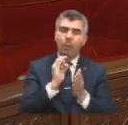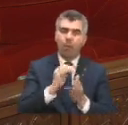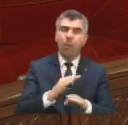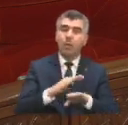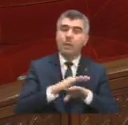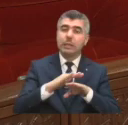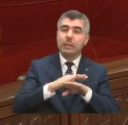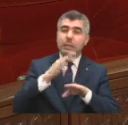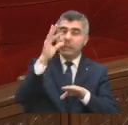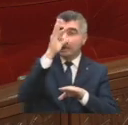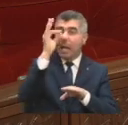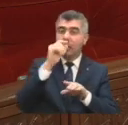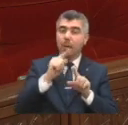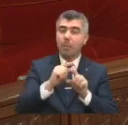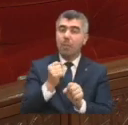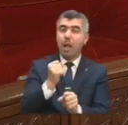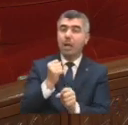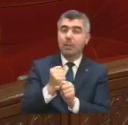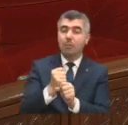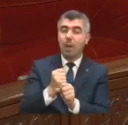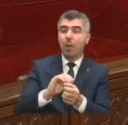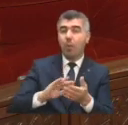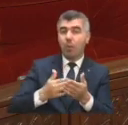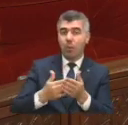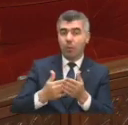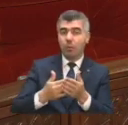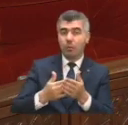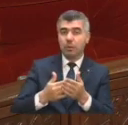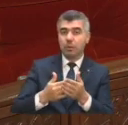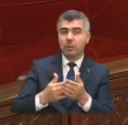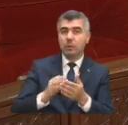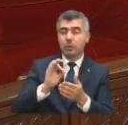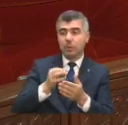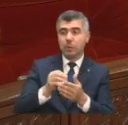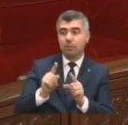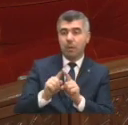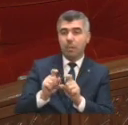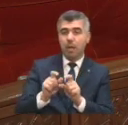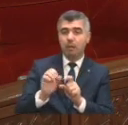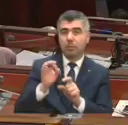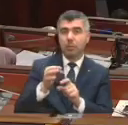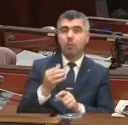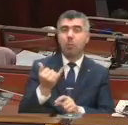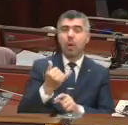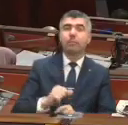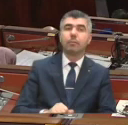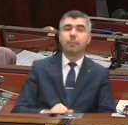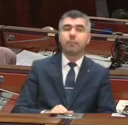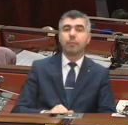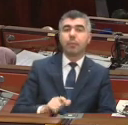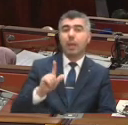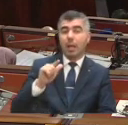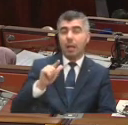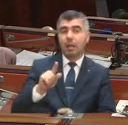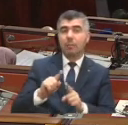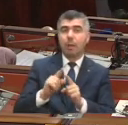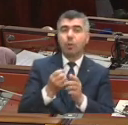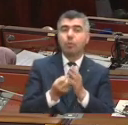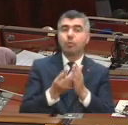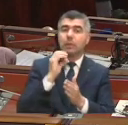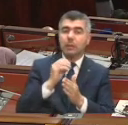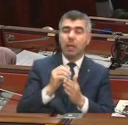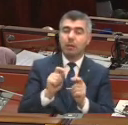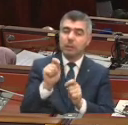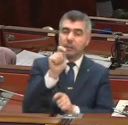ما كتعرفوا هي مبنية أولا وقبل كل شيء على الاستثمار. كتعرفوا كاين ميثاق جديد للاستثمار اللي